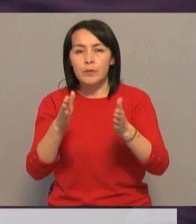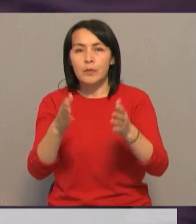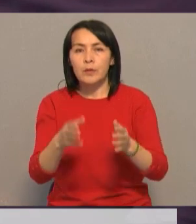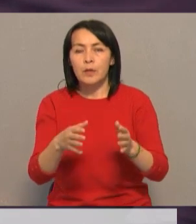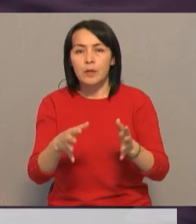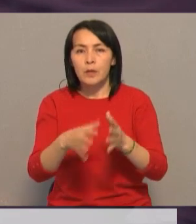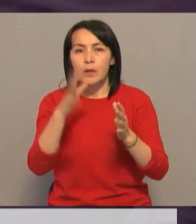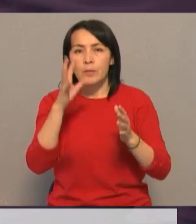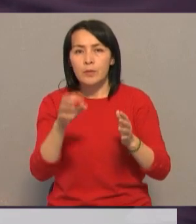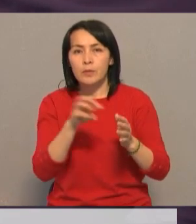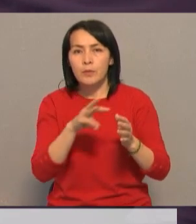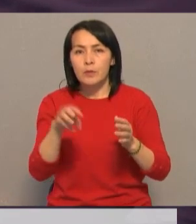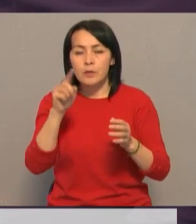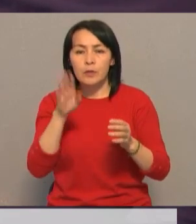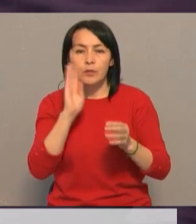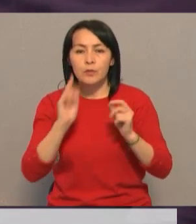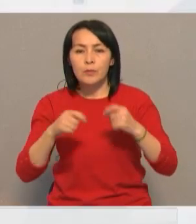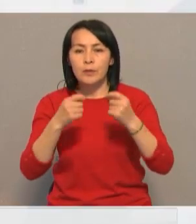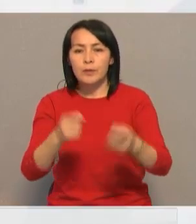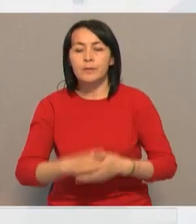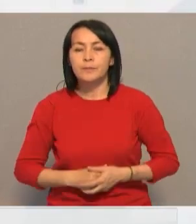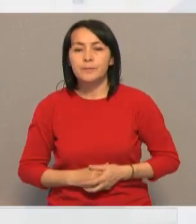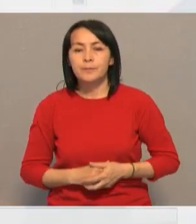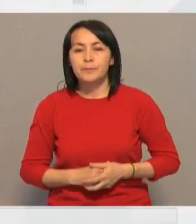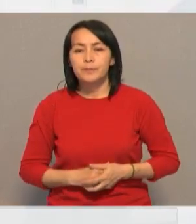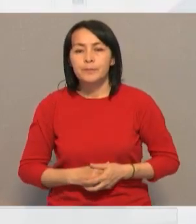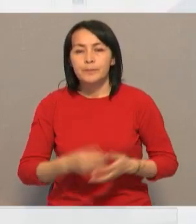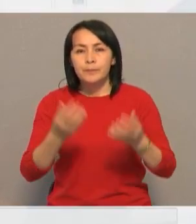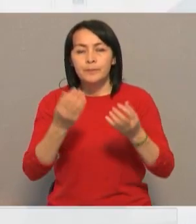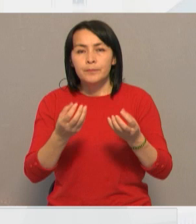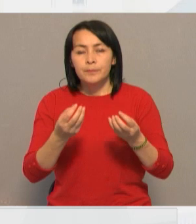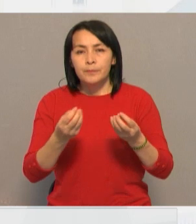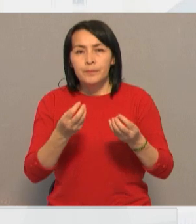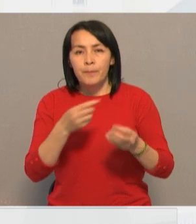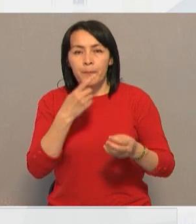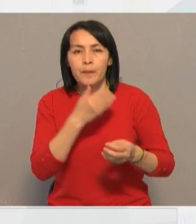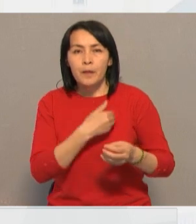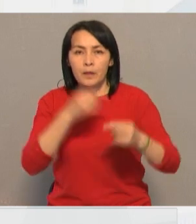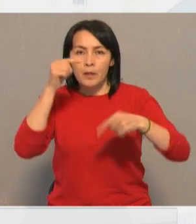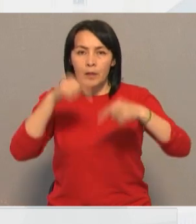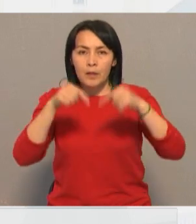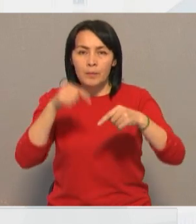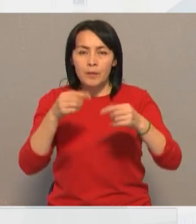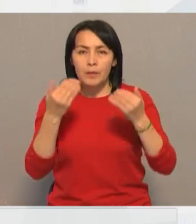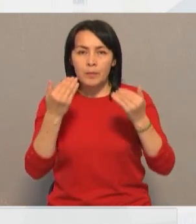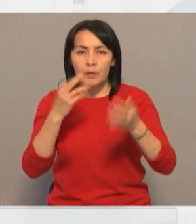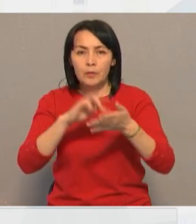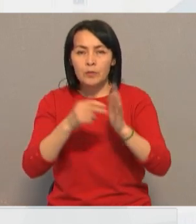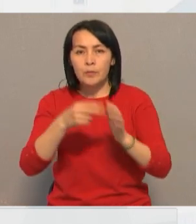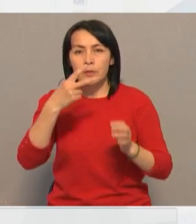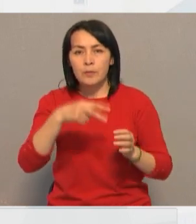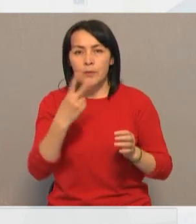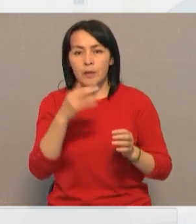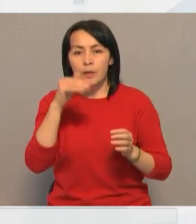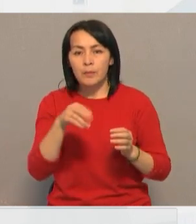кемінде аумағы 500 метр жерді суарады. Капельный лента бойынша жағы биылғы жоспар деп атыс тұрған жалпы 22 000